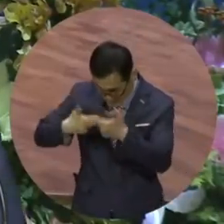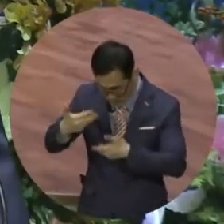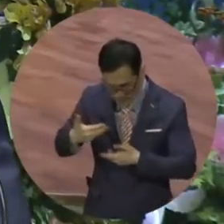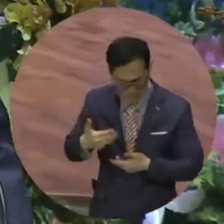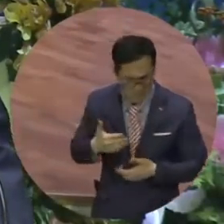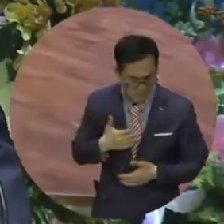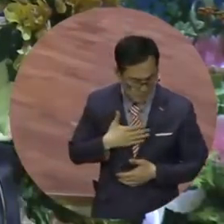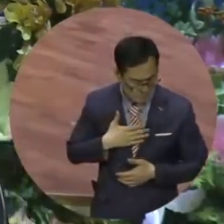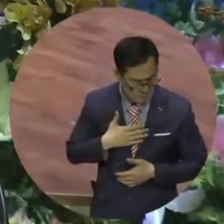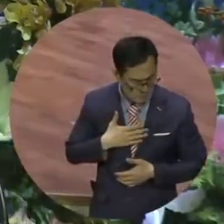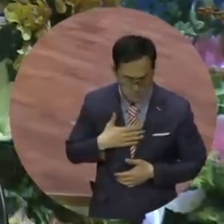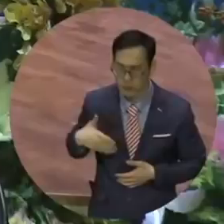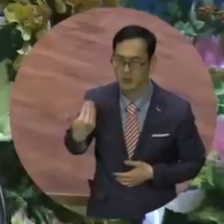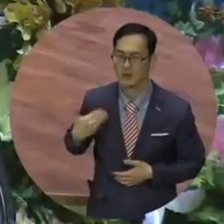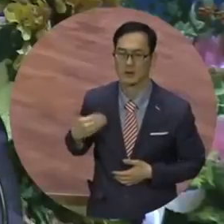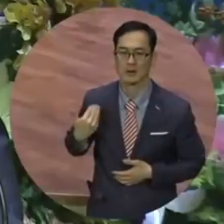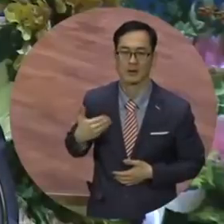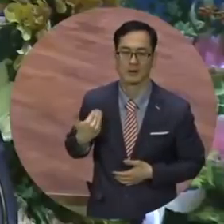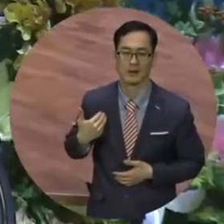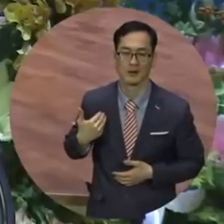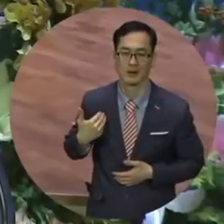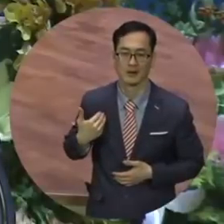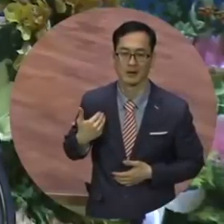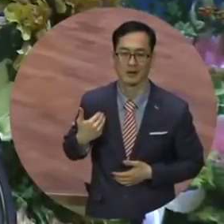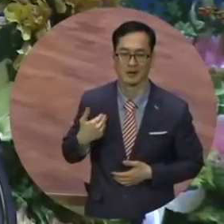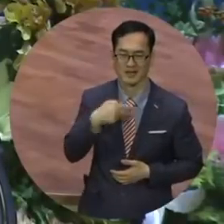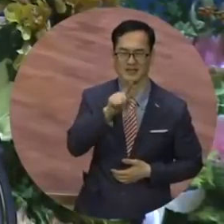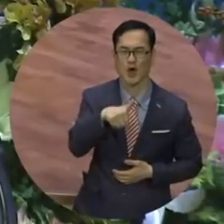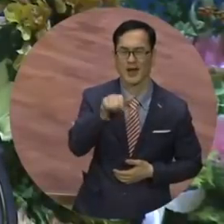자, 불교의 고성 성철 스님.